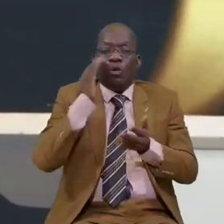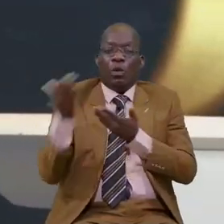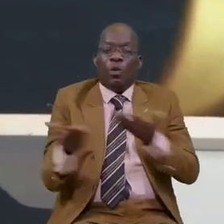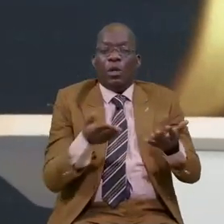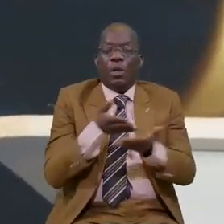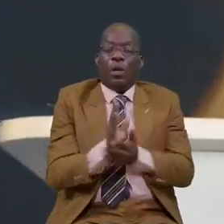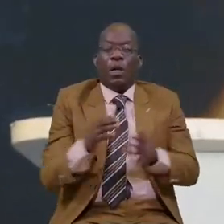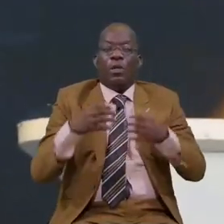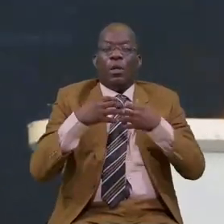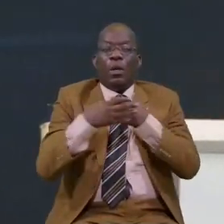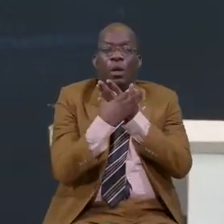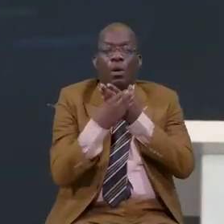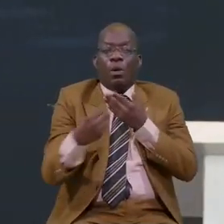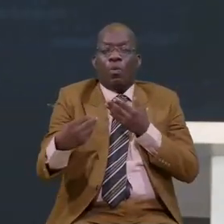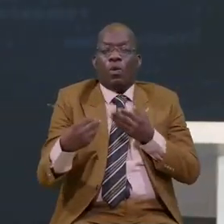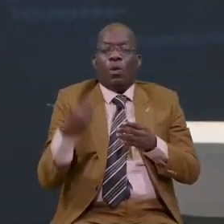Nous avons